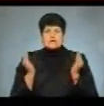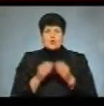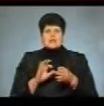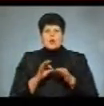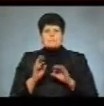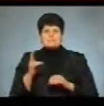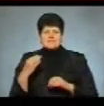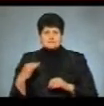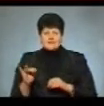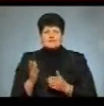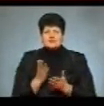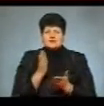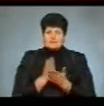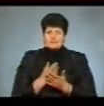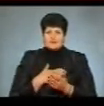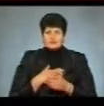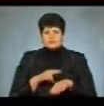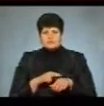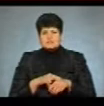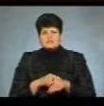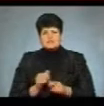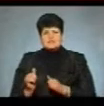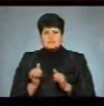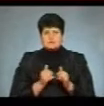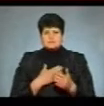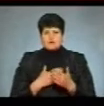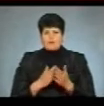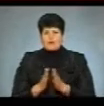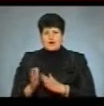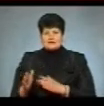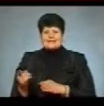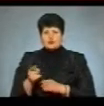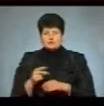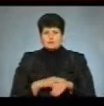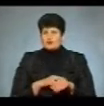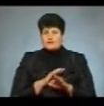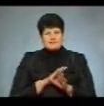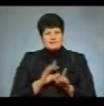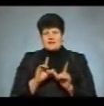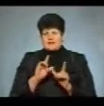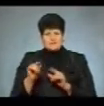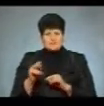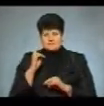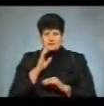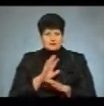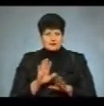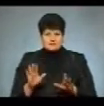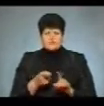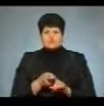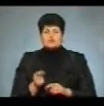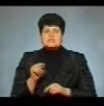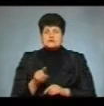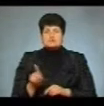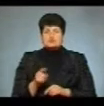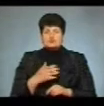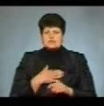задіяні наші поліцейські забезпечені громадського порядку там? Тернопільські поліцейські не відряджалися в Київ у зв'язку з тим, що